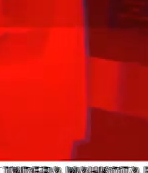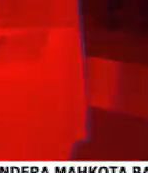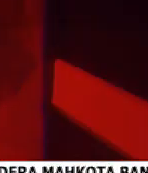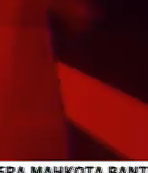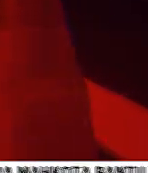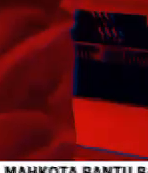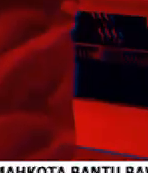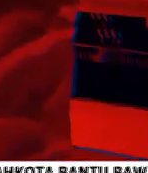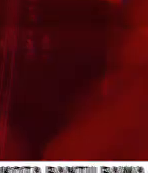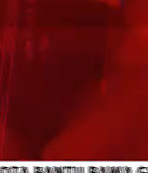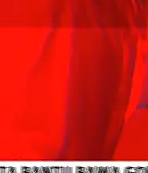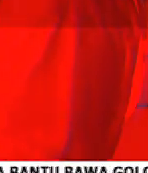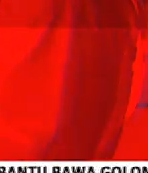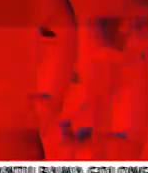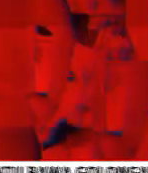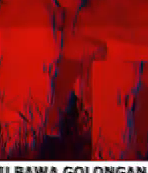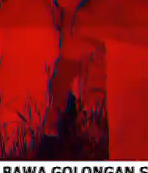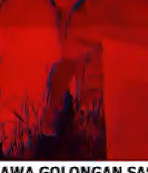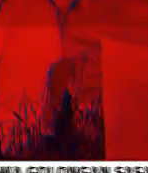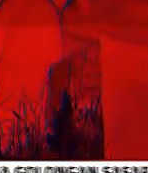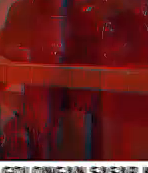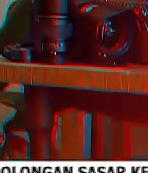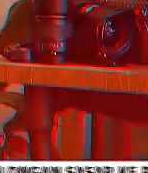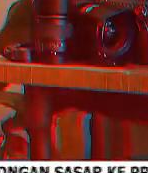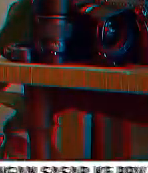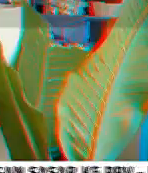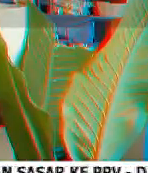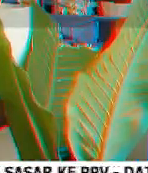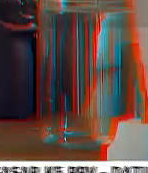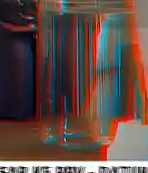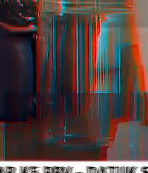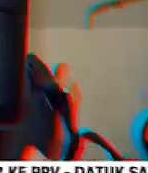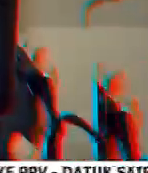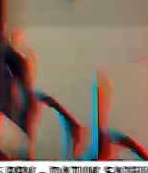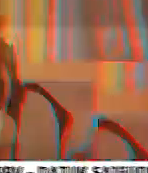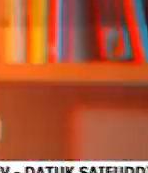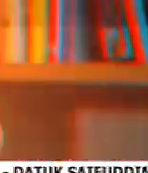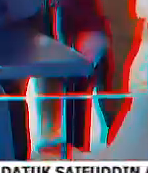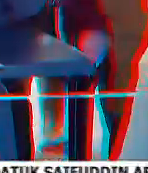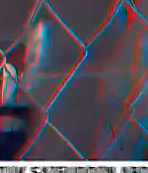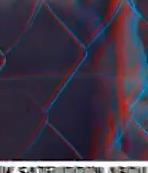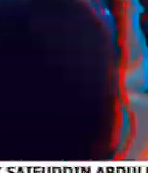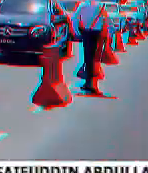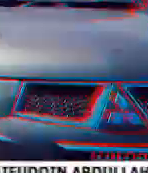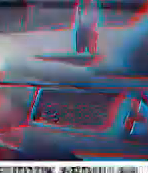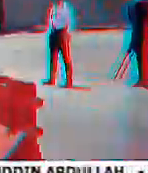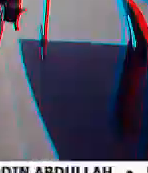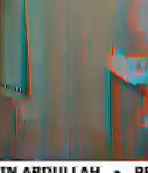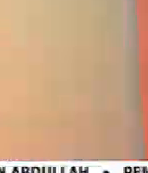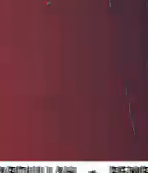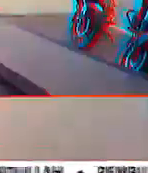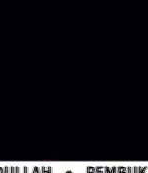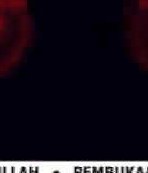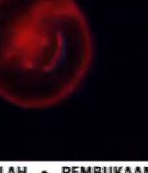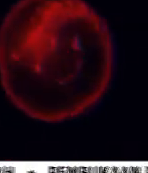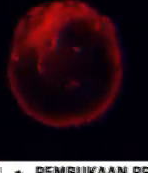SOP, pasal PPE. Tapi saya yang dapat. Sebagai jurufoto, kita paksa berhadapan virus yang boleh membuat kita